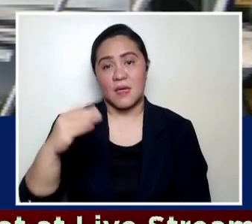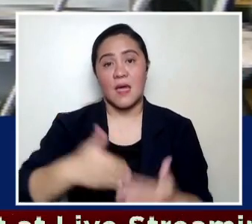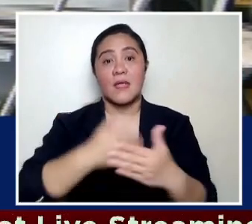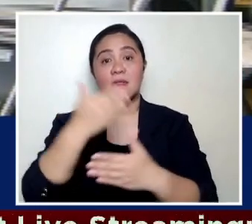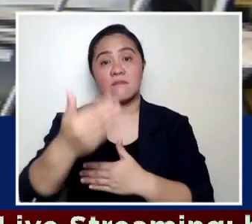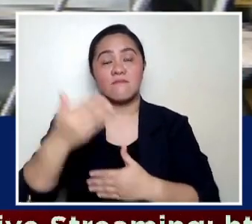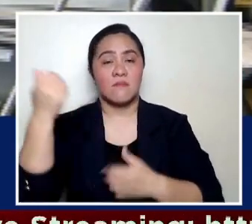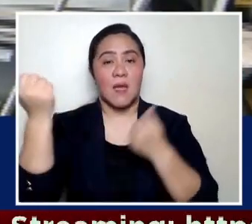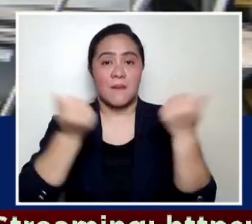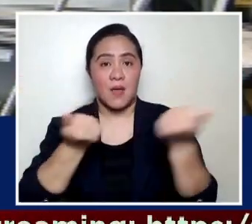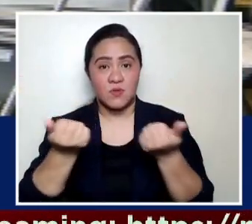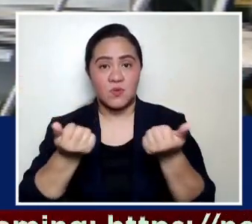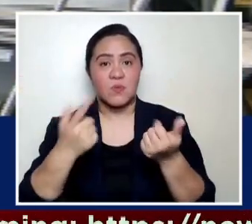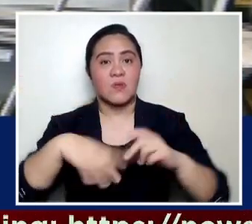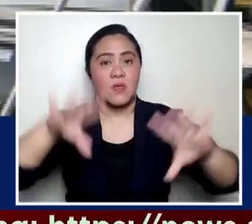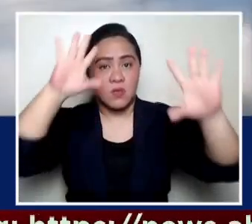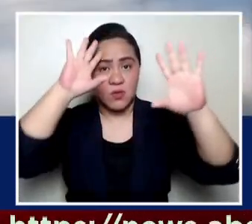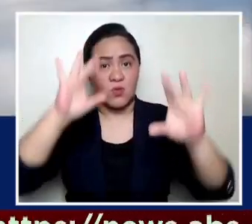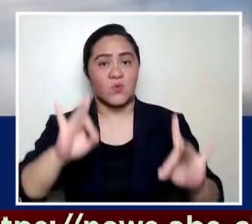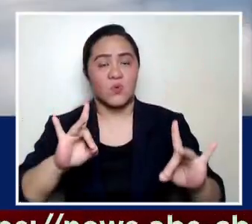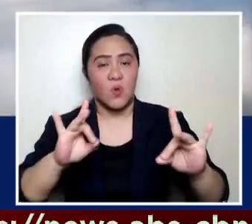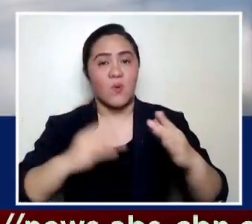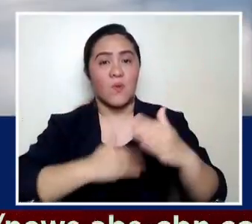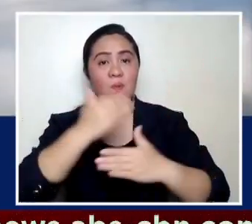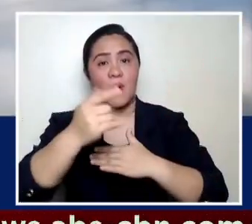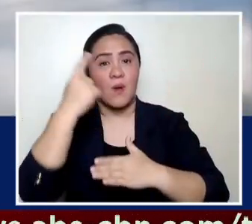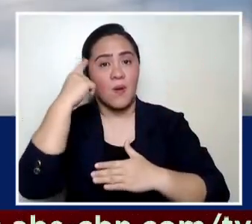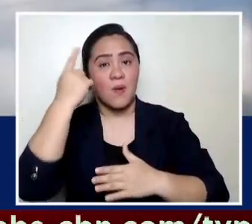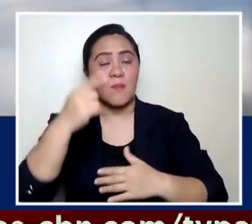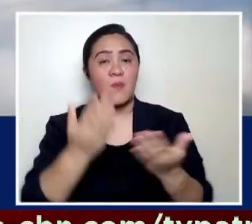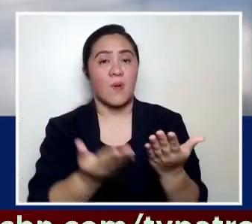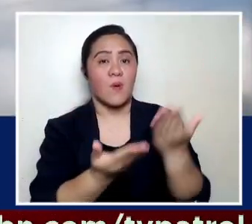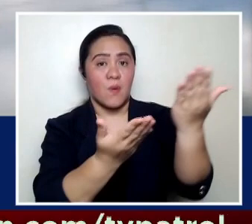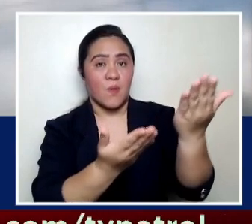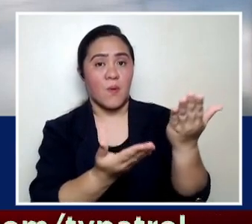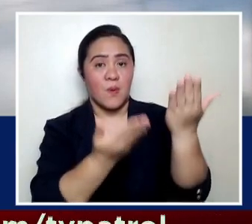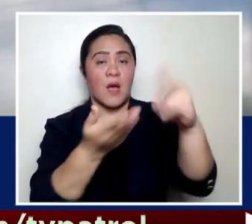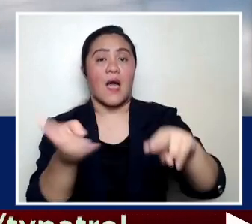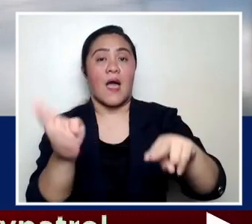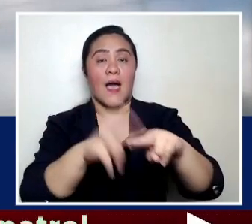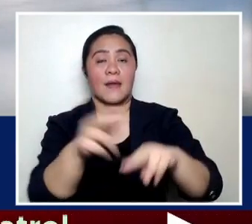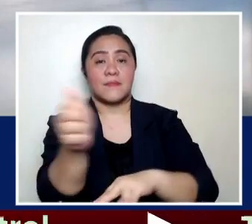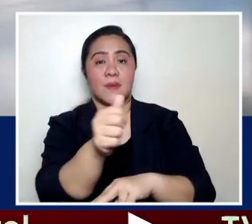ang pagdidesisyon sa nakaambang na fare hike petitions para sa mga taxi,